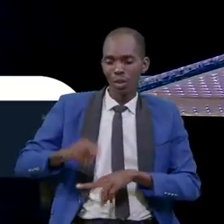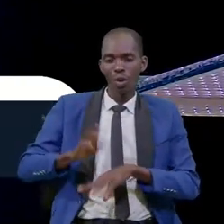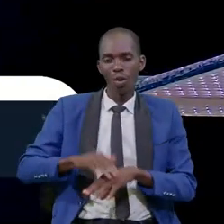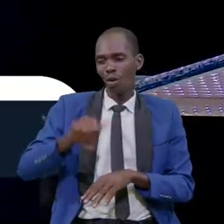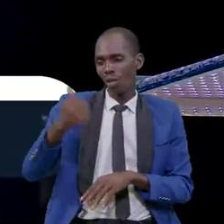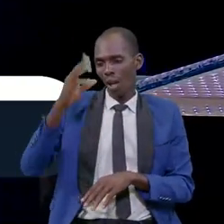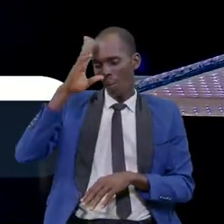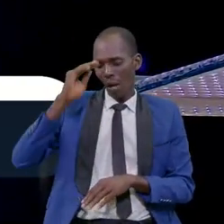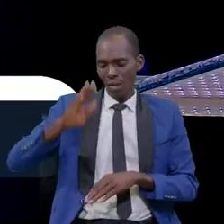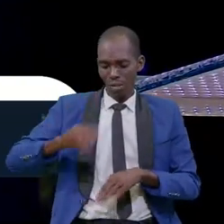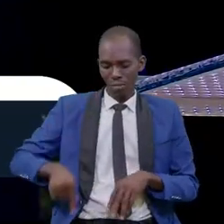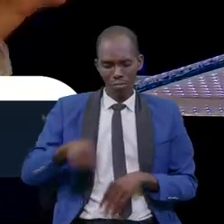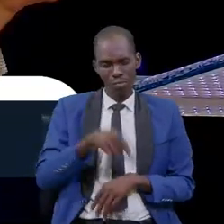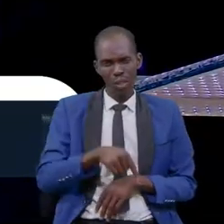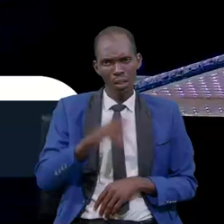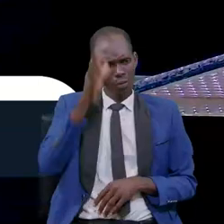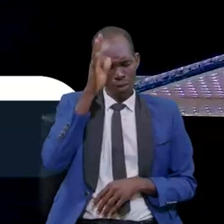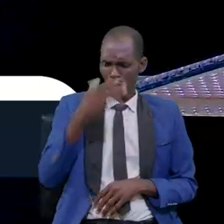la fille est sur les genoux